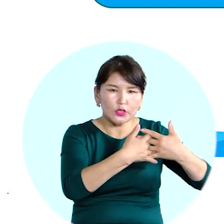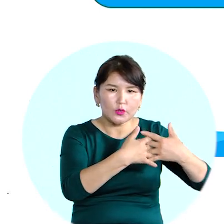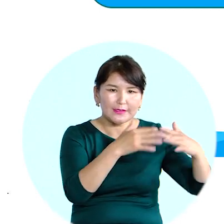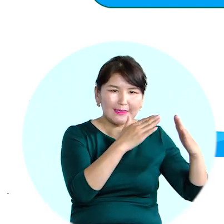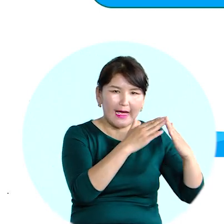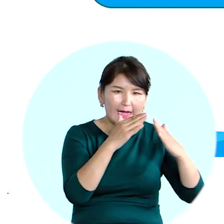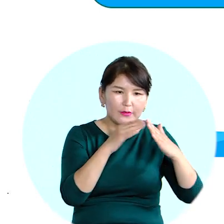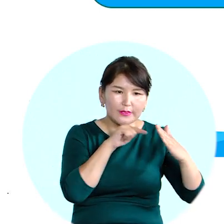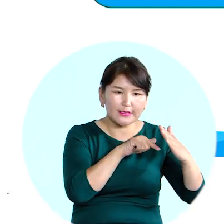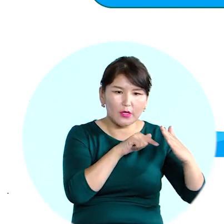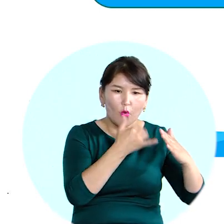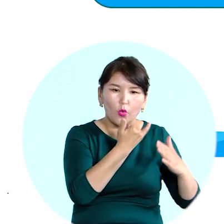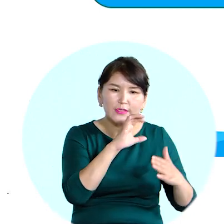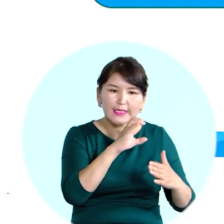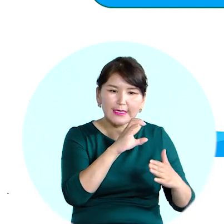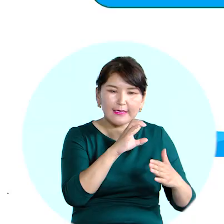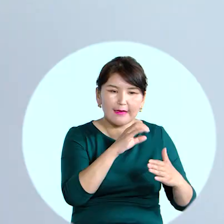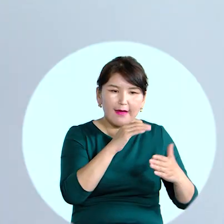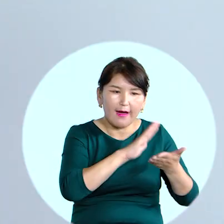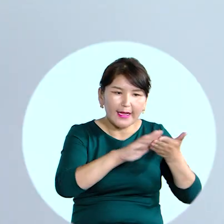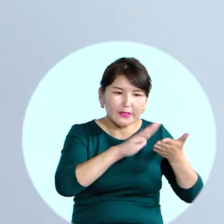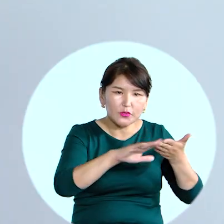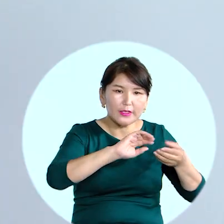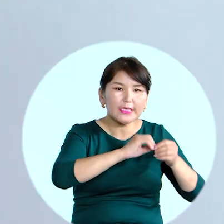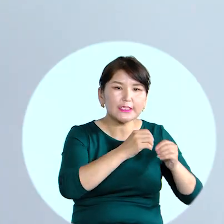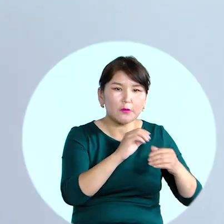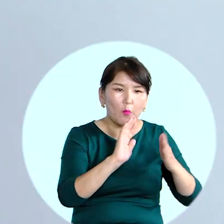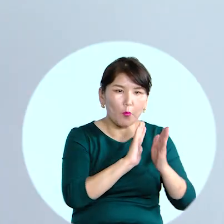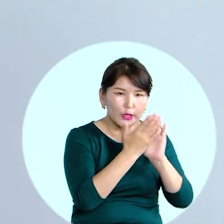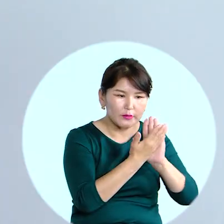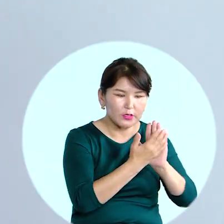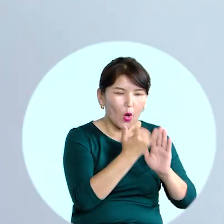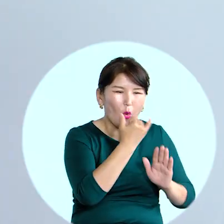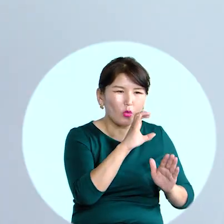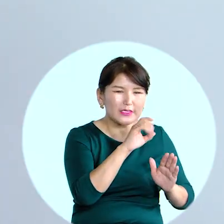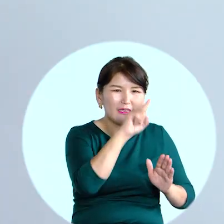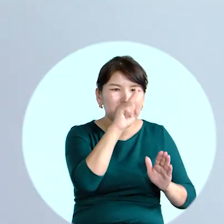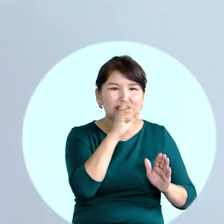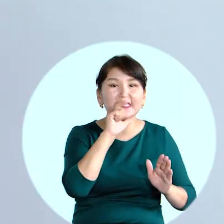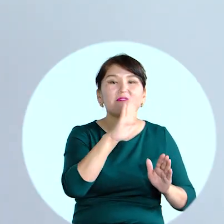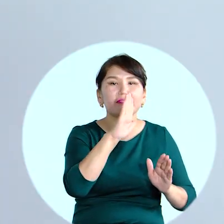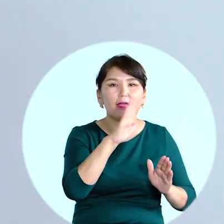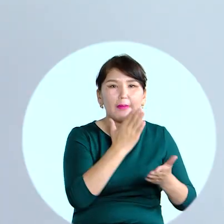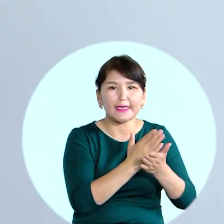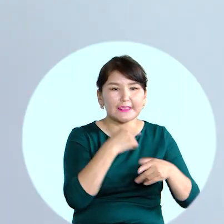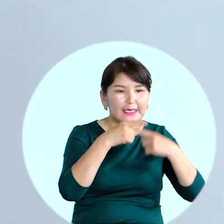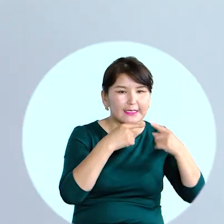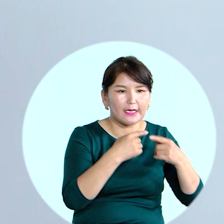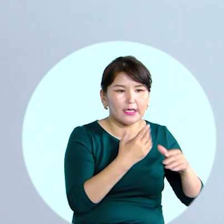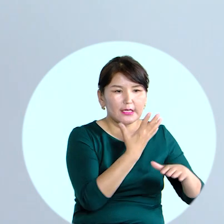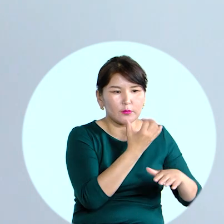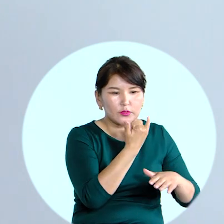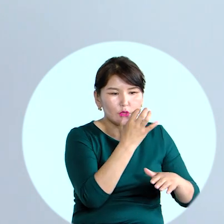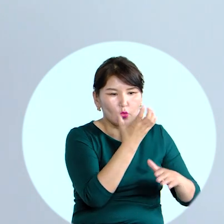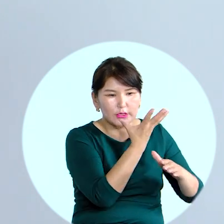хоолгон дээр бол усан дээр юу гарч ирдэг вэ гэхээр орон сууцны айлууд дээр усыг одоо халдваргүйтэл хийгдсэн